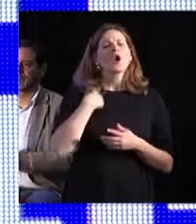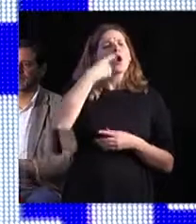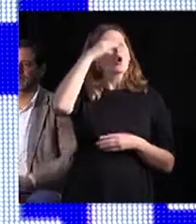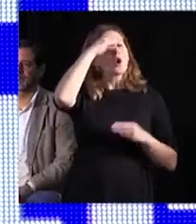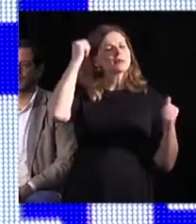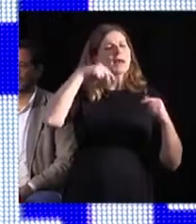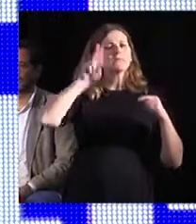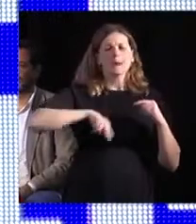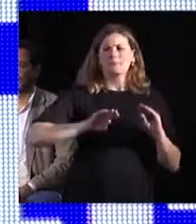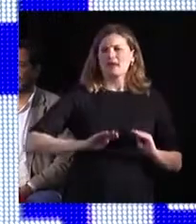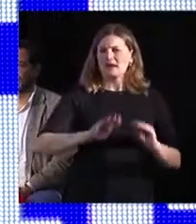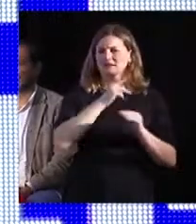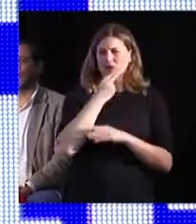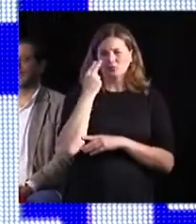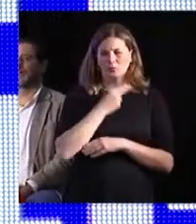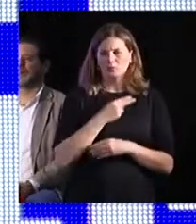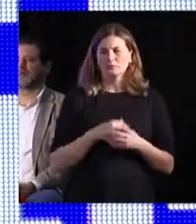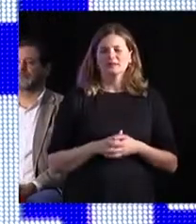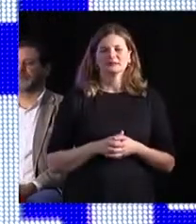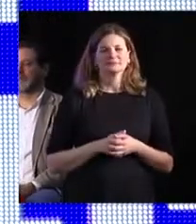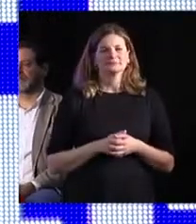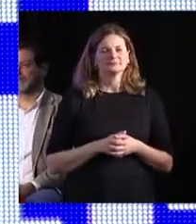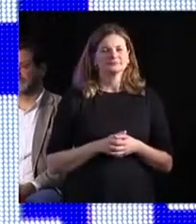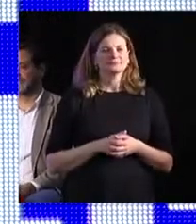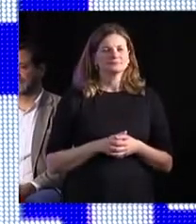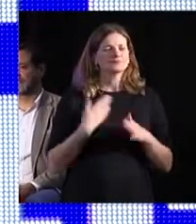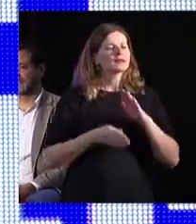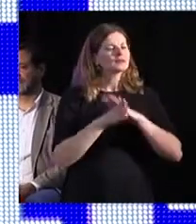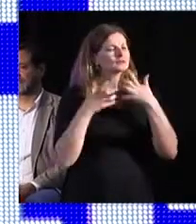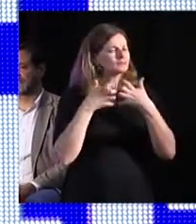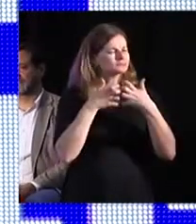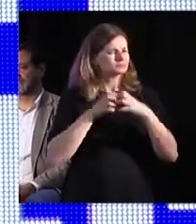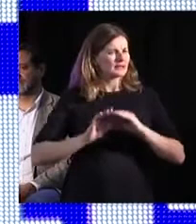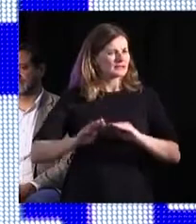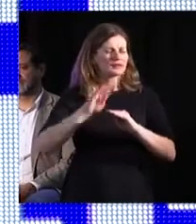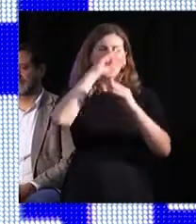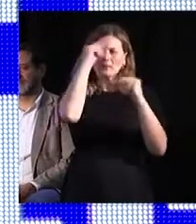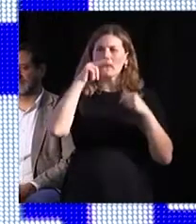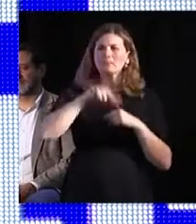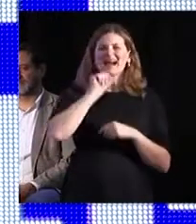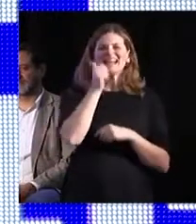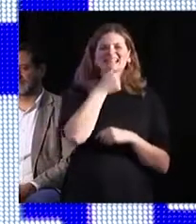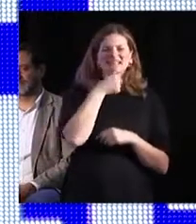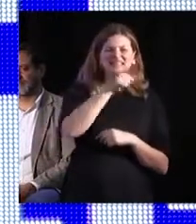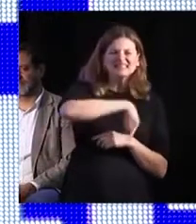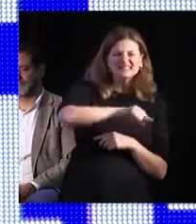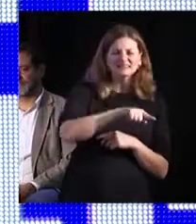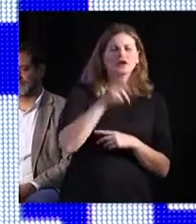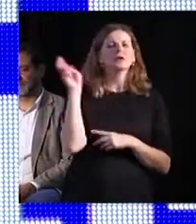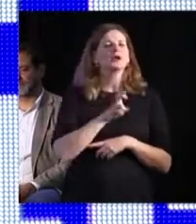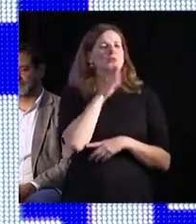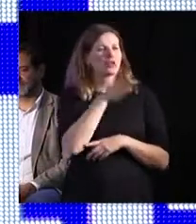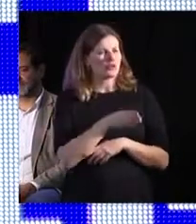seu compromís. Siguem lleials al mandat que prové d'aquestes lluites i d'aquesta gent. No oblidem mai qui som i d'on venim.